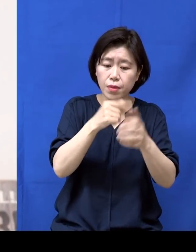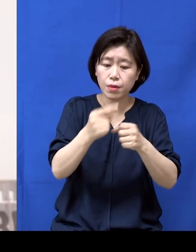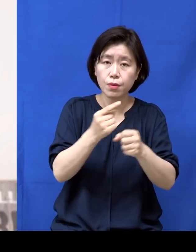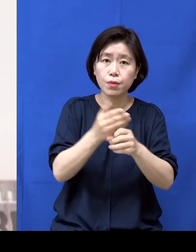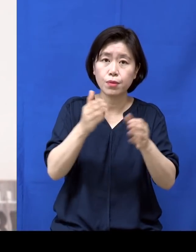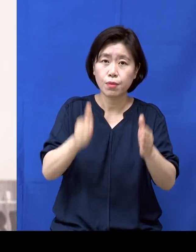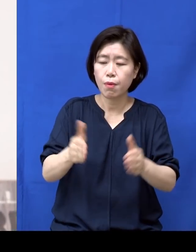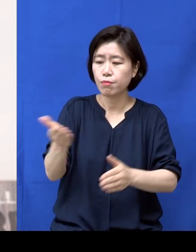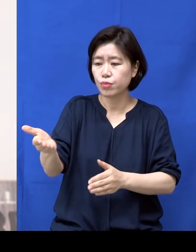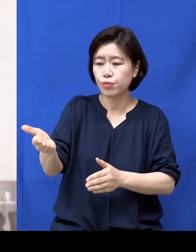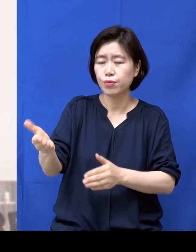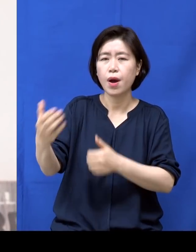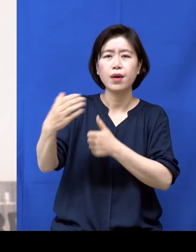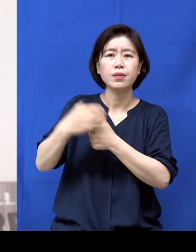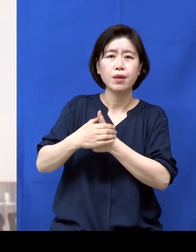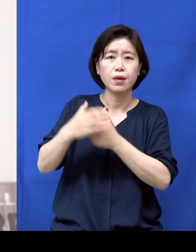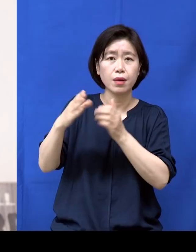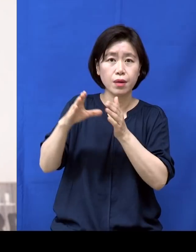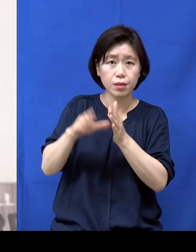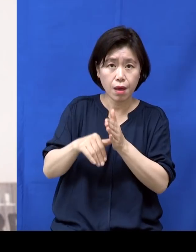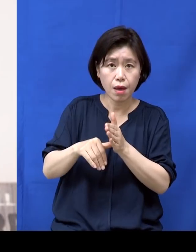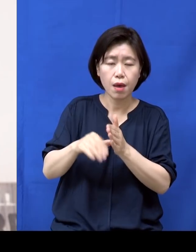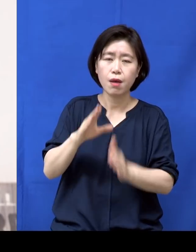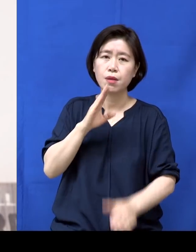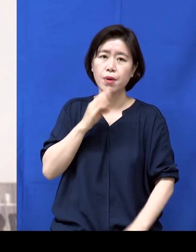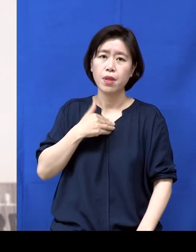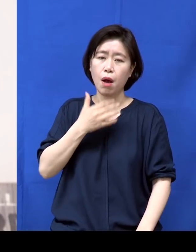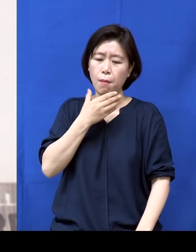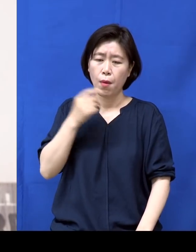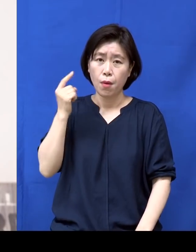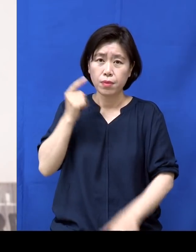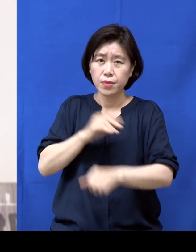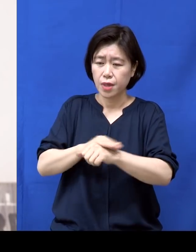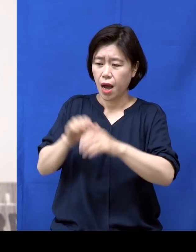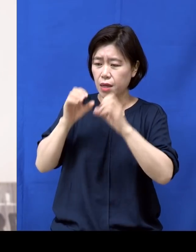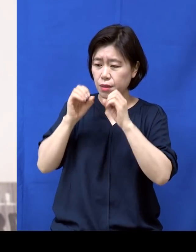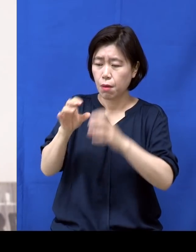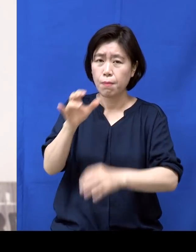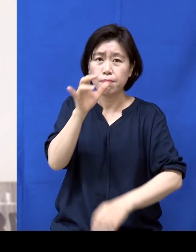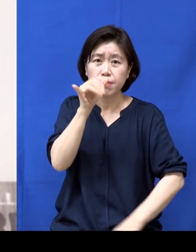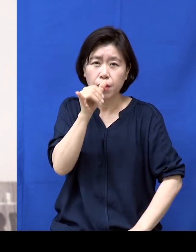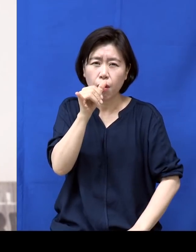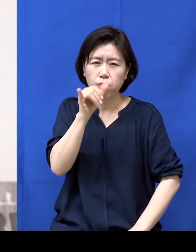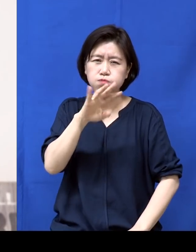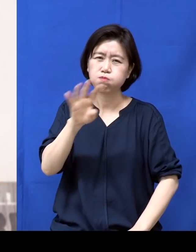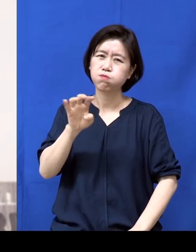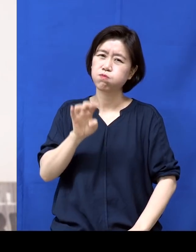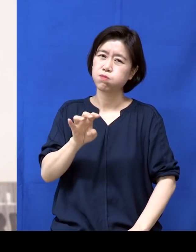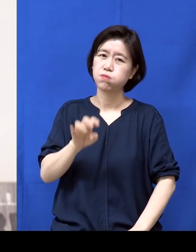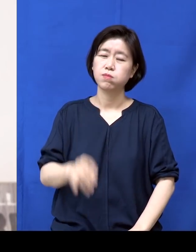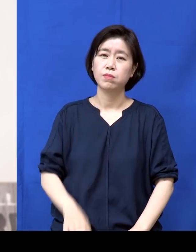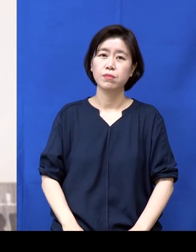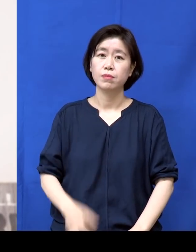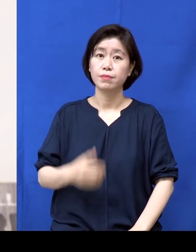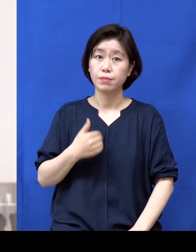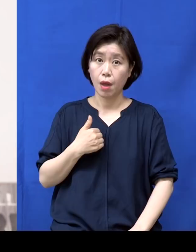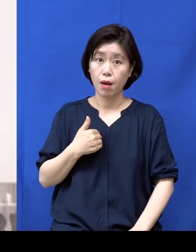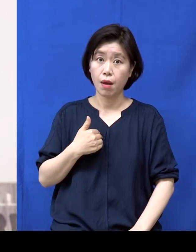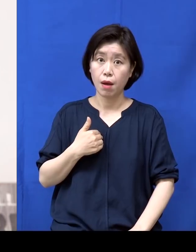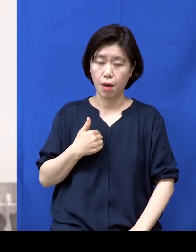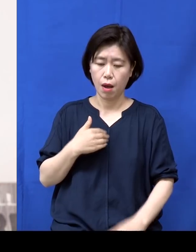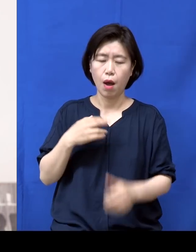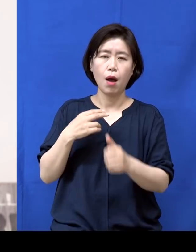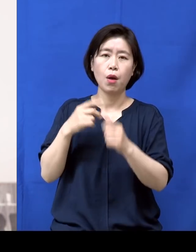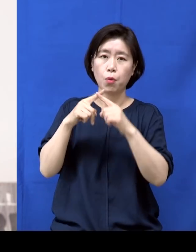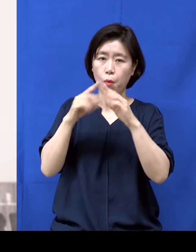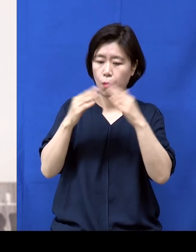하면서 내가 정말 이 아이한테 복음을 전했는가. 내가 교사로서의 직분과 책임을 내가 정말